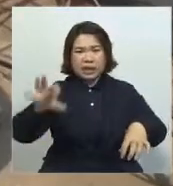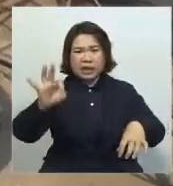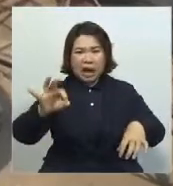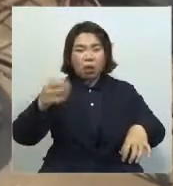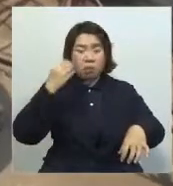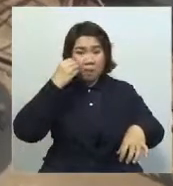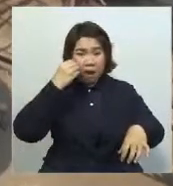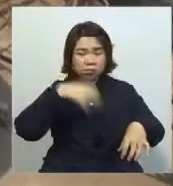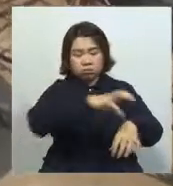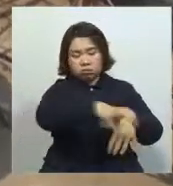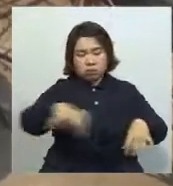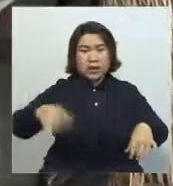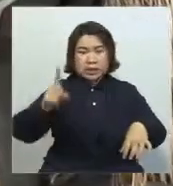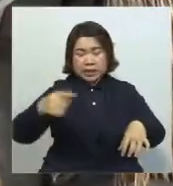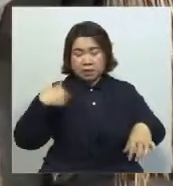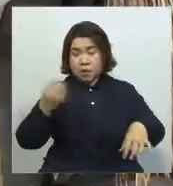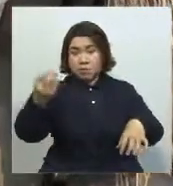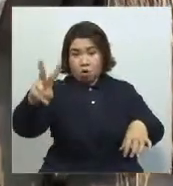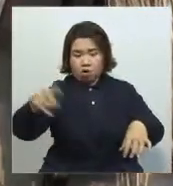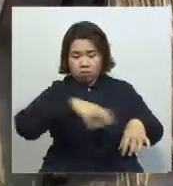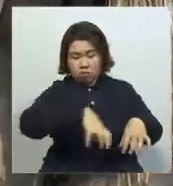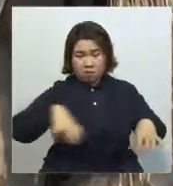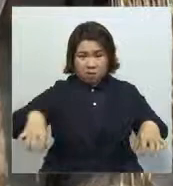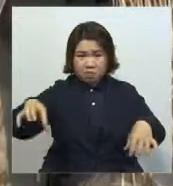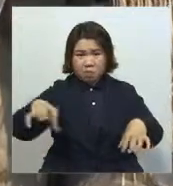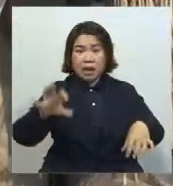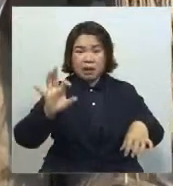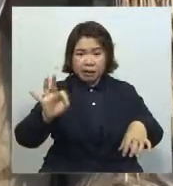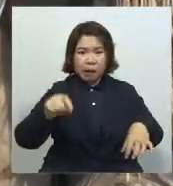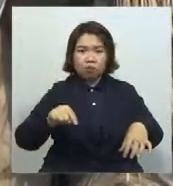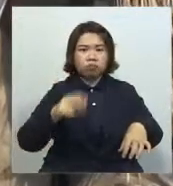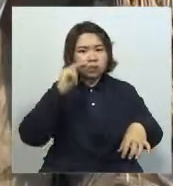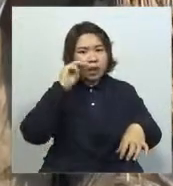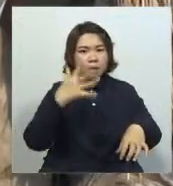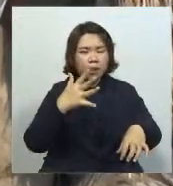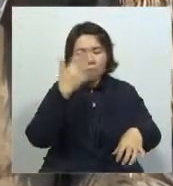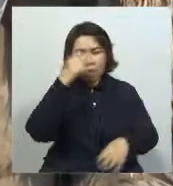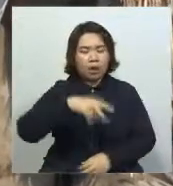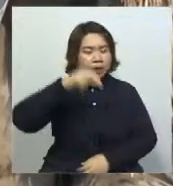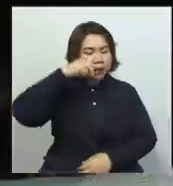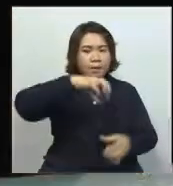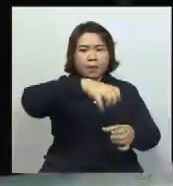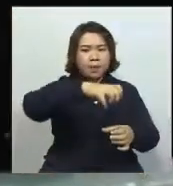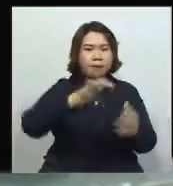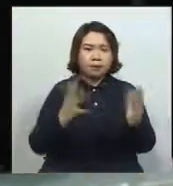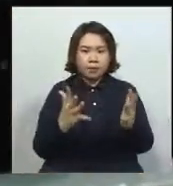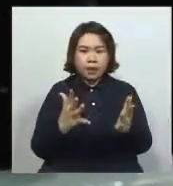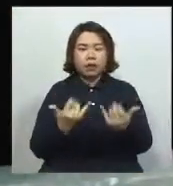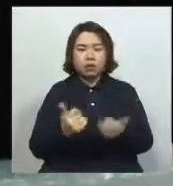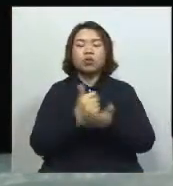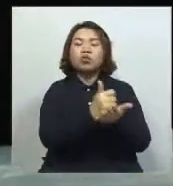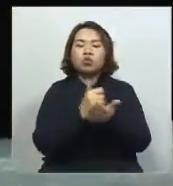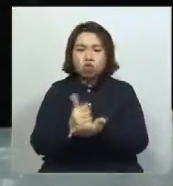หมู่บ้านด้วยกันจากทั้งหมด12หมู่บ้านค่ะส่วนใหญ่เป็นหมู่บ้านที่ไม่มีระบบน้ำประปาเจ้าหน้าที่ก็เข้า